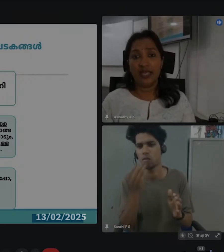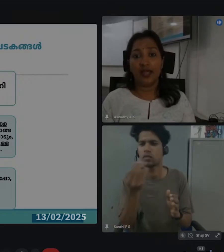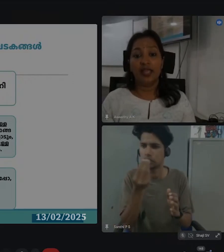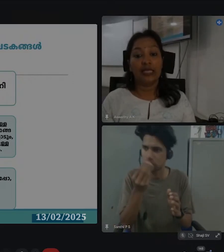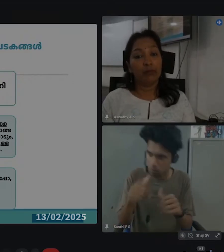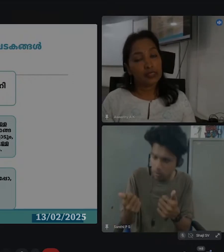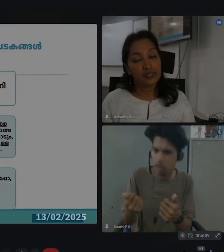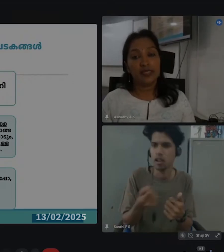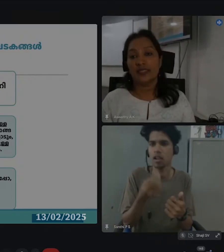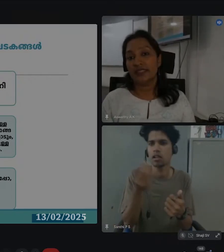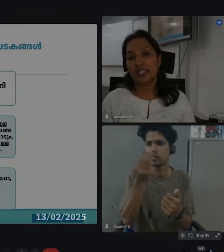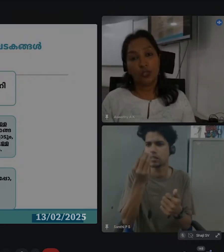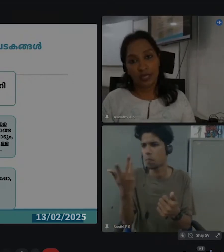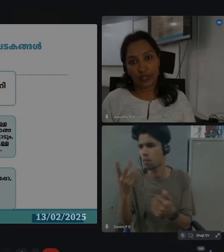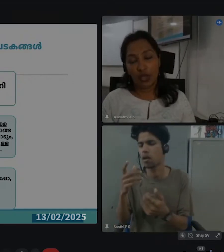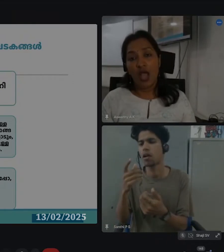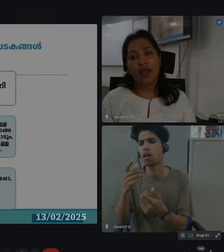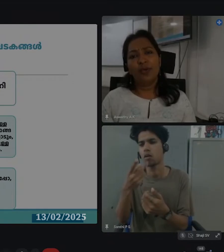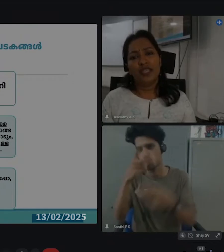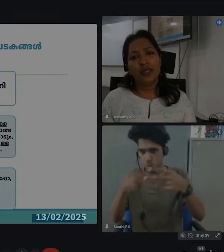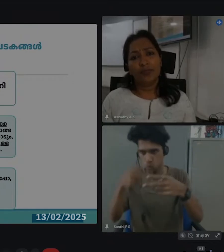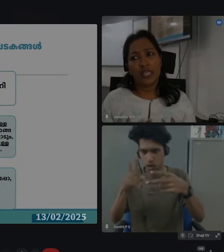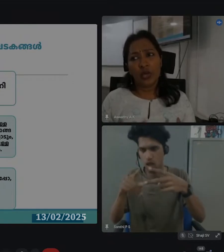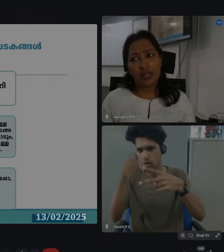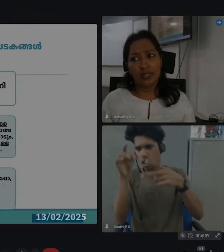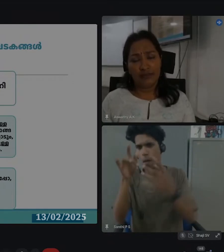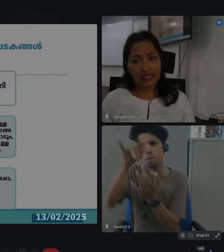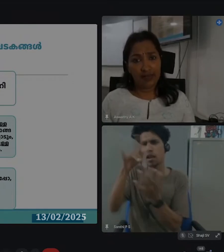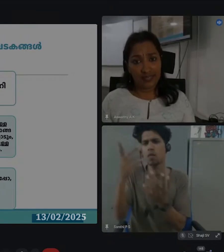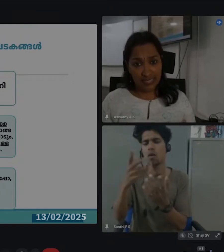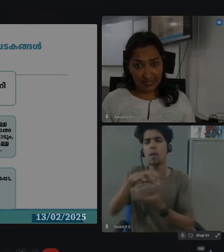മറ്റു രീതിയിലാണെങ്കിൽ അതിനെ മിക്സഡ് സെൻസിറ്റിവിറ്റി എന്നും പറയുന്നു. അപ്പോൾ ഇത്